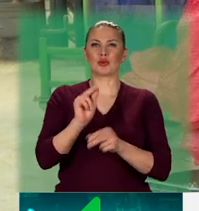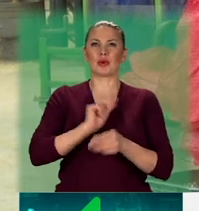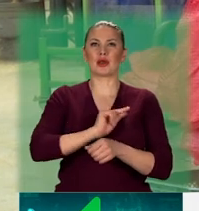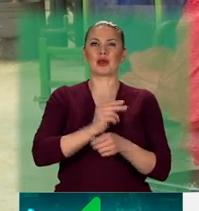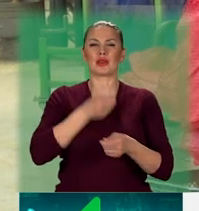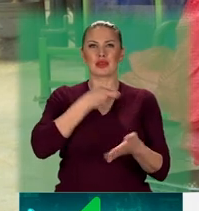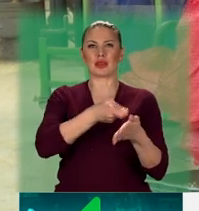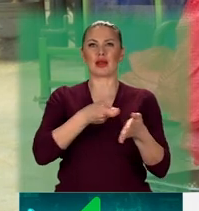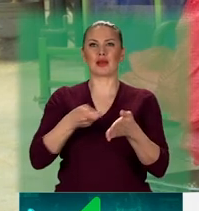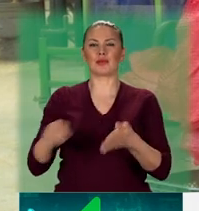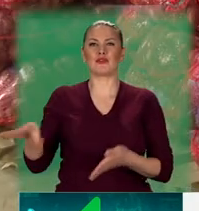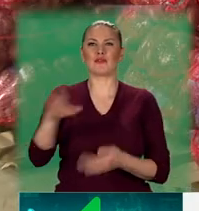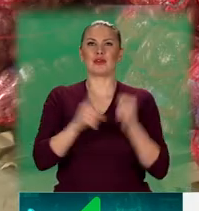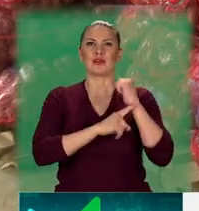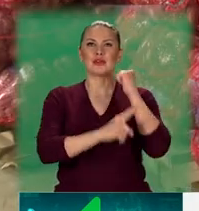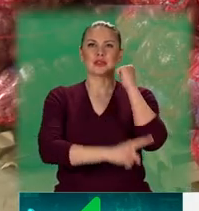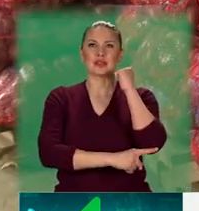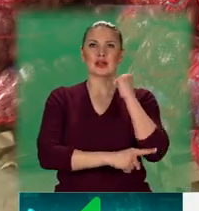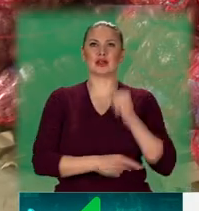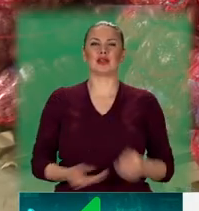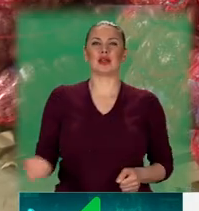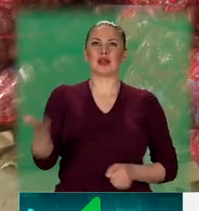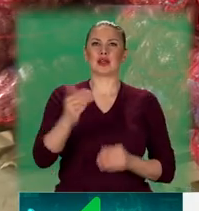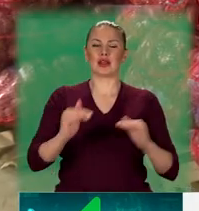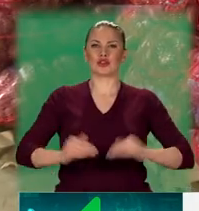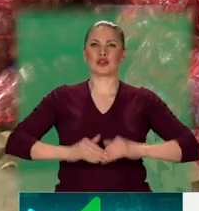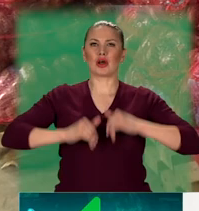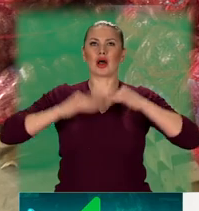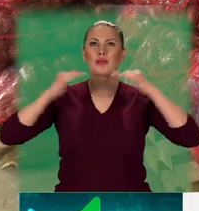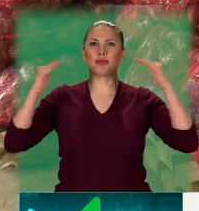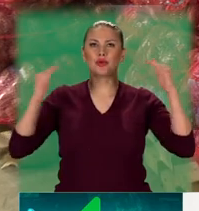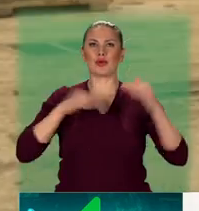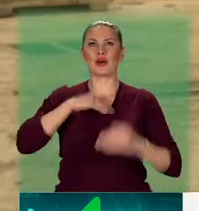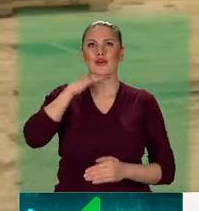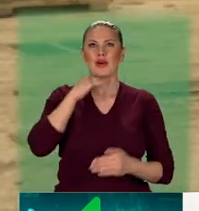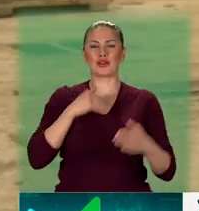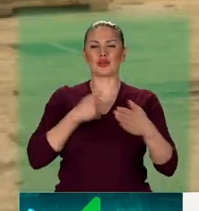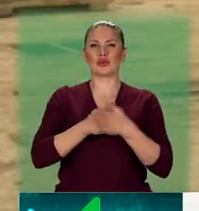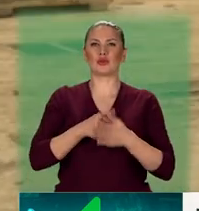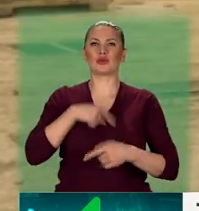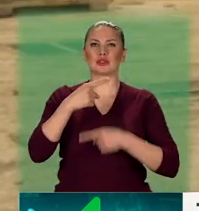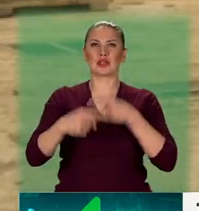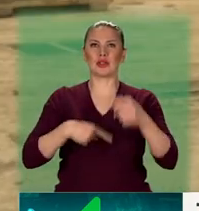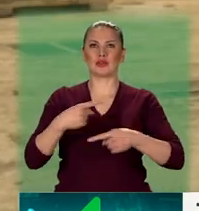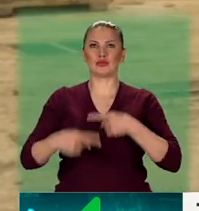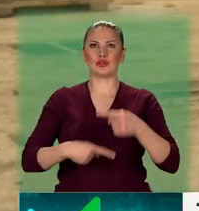от урожая 2019 года. Его объемов с легкостью хватит до следующего овощного сбора. Мы торговали всю зиму. На